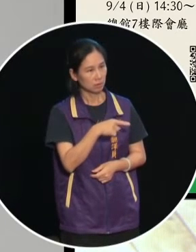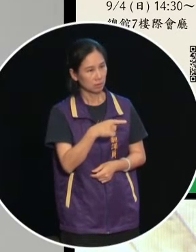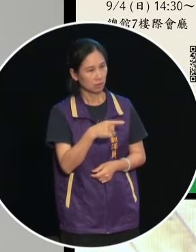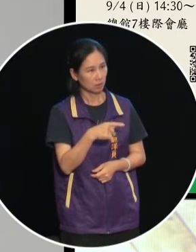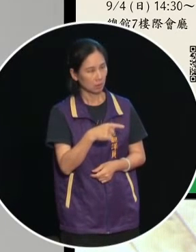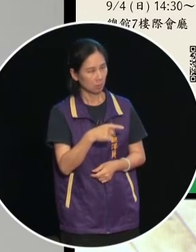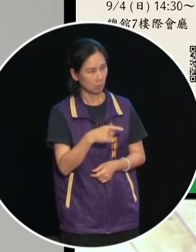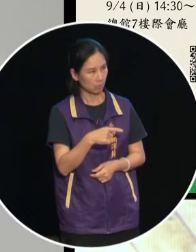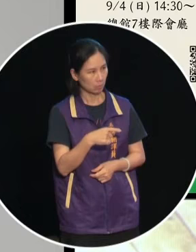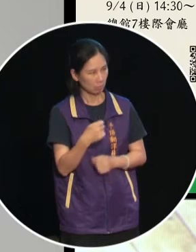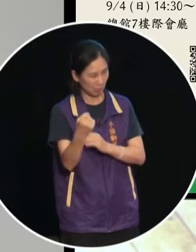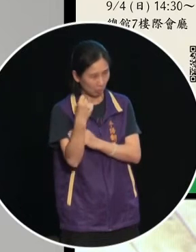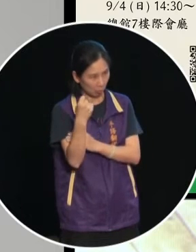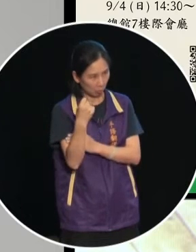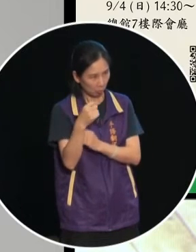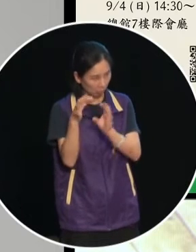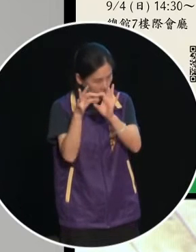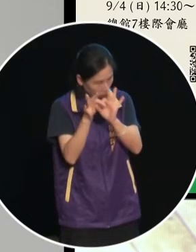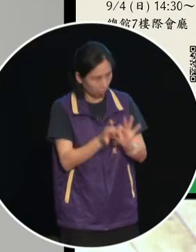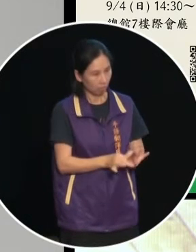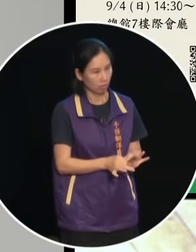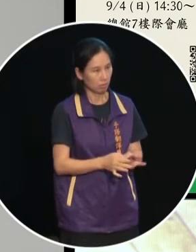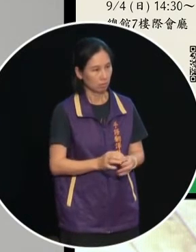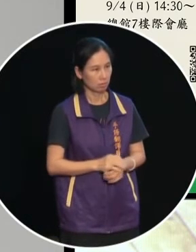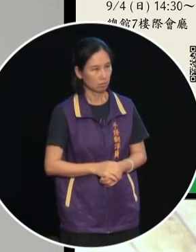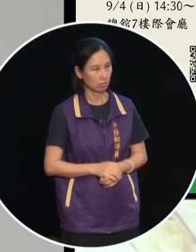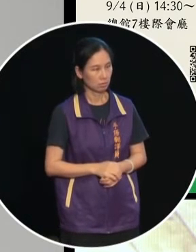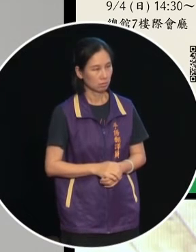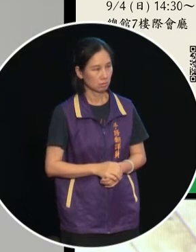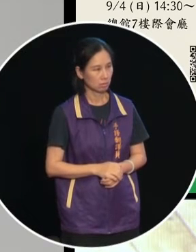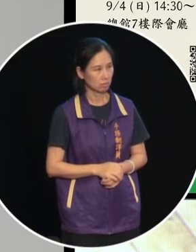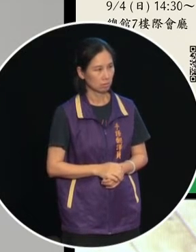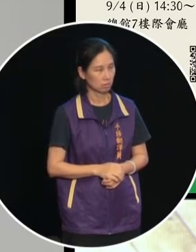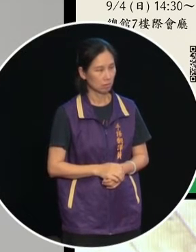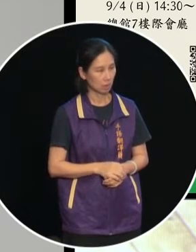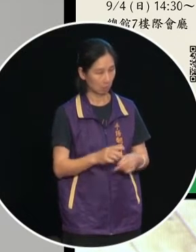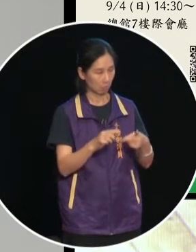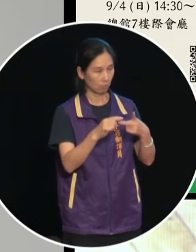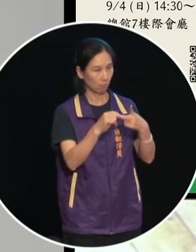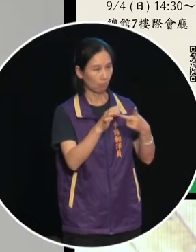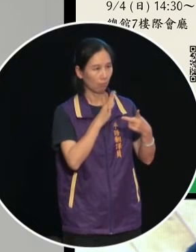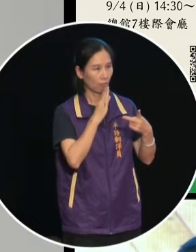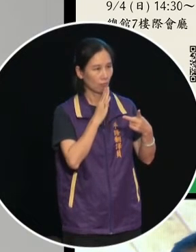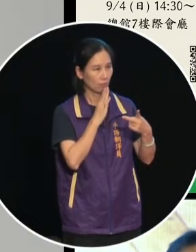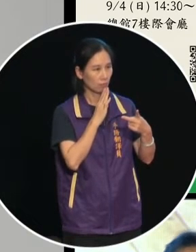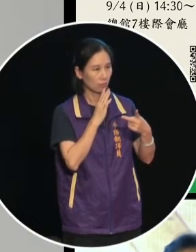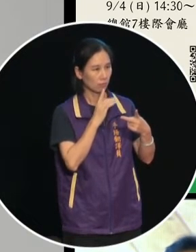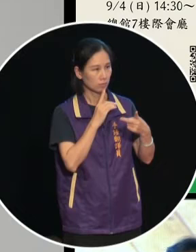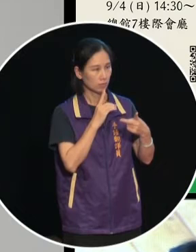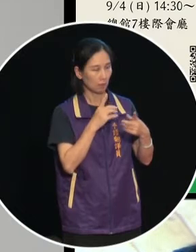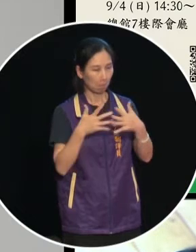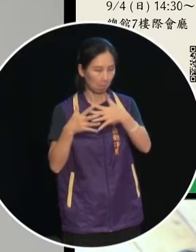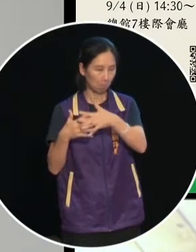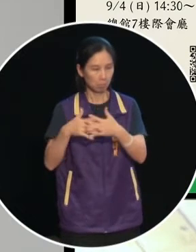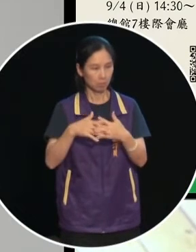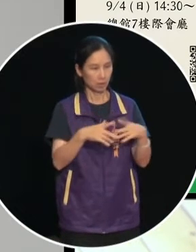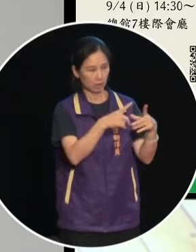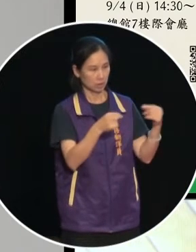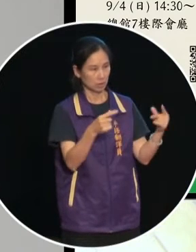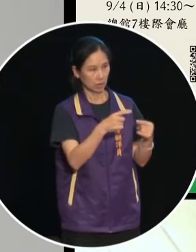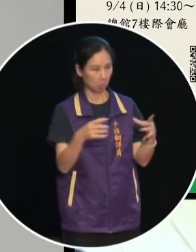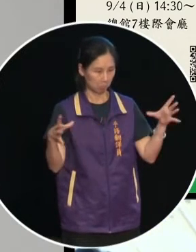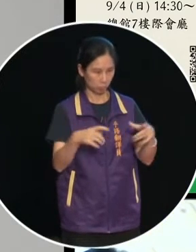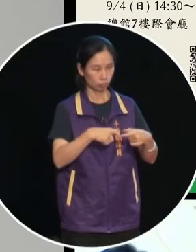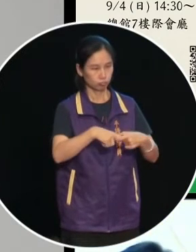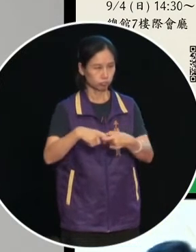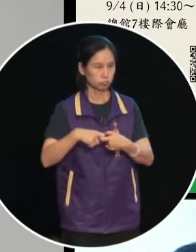来维持台湾半导体的优势，这个第一点。那第二点呢，美日同盟，其实